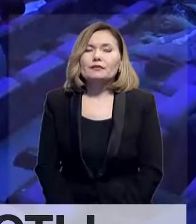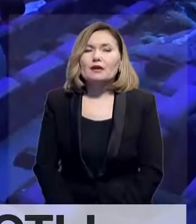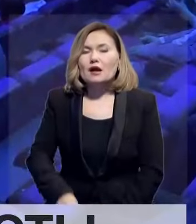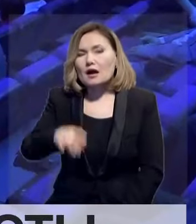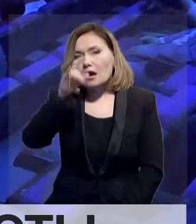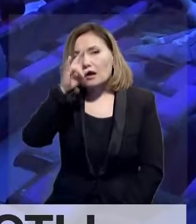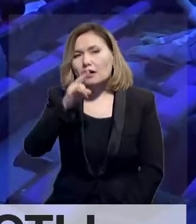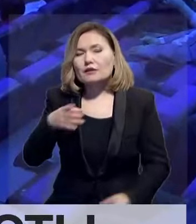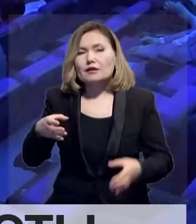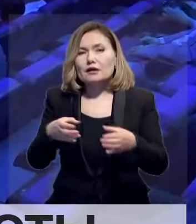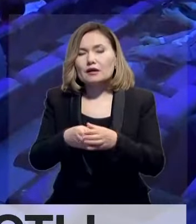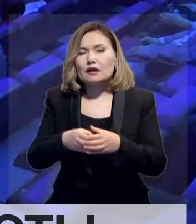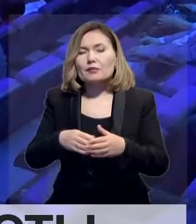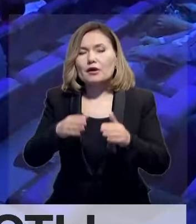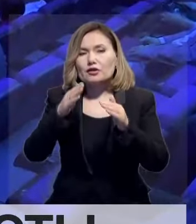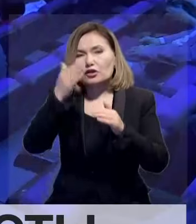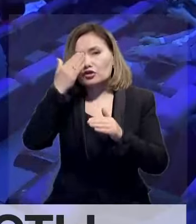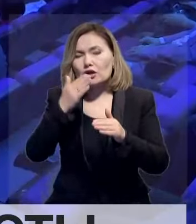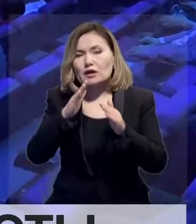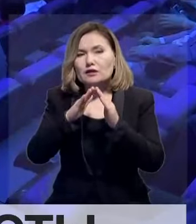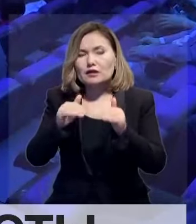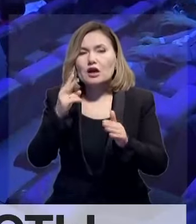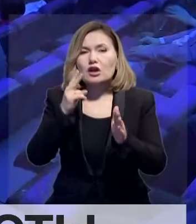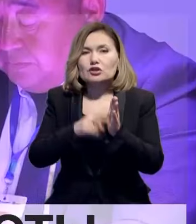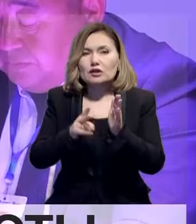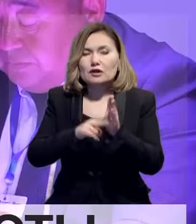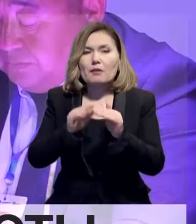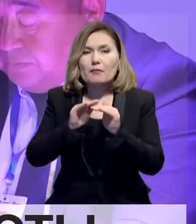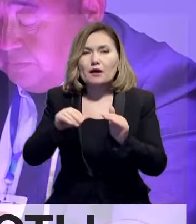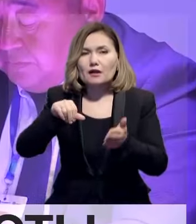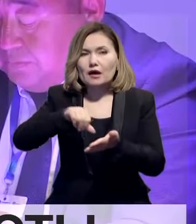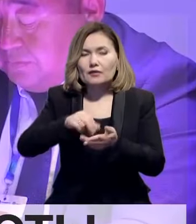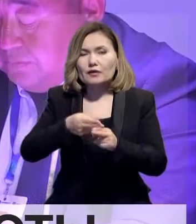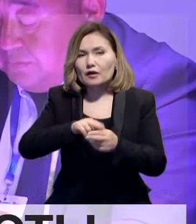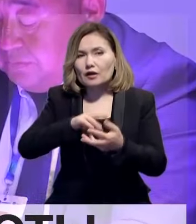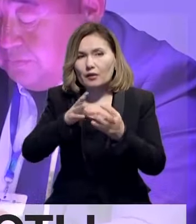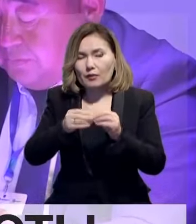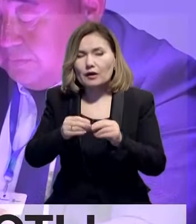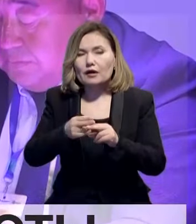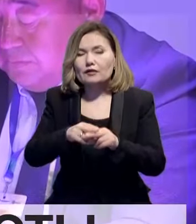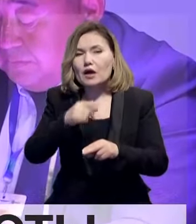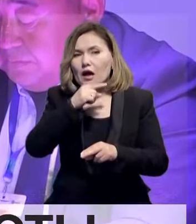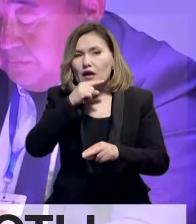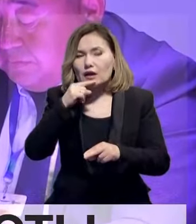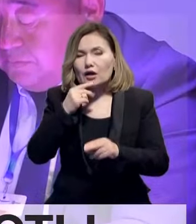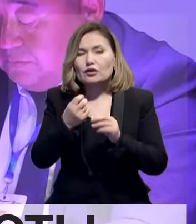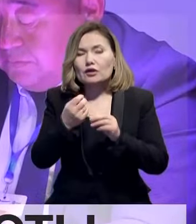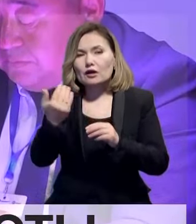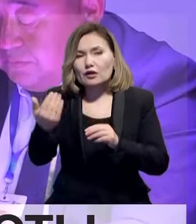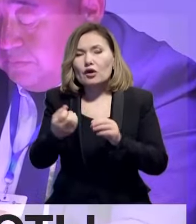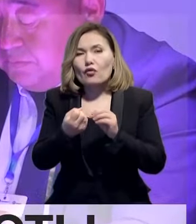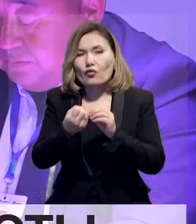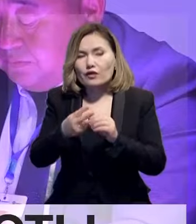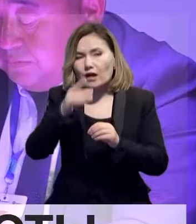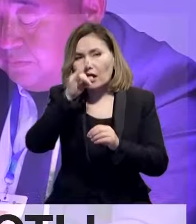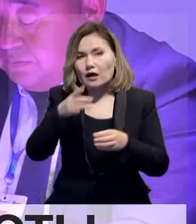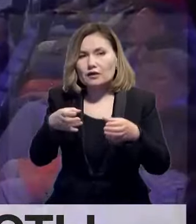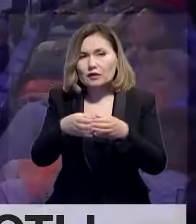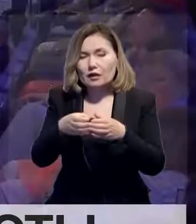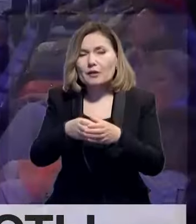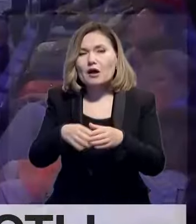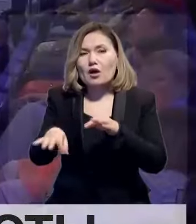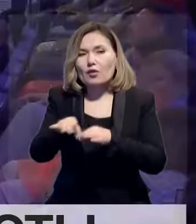Отандастар қоры ұйымдастырған жазғы лагерге Ресейден 70-ге жуық бала қатысып, осы елдегі 12 қазақ мәдени орталығына қоржын